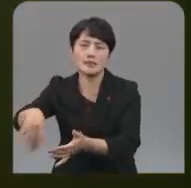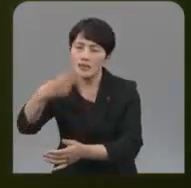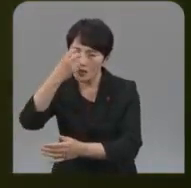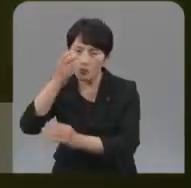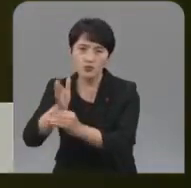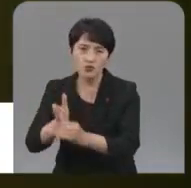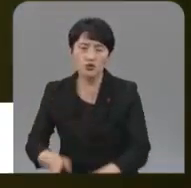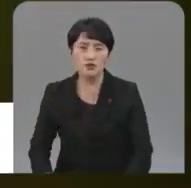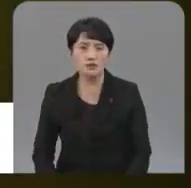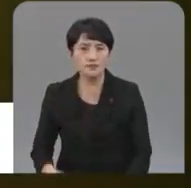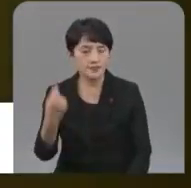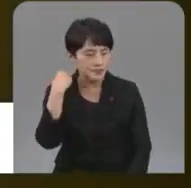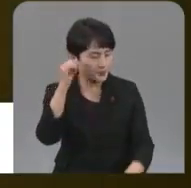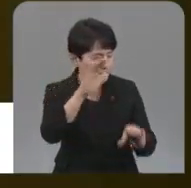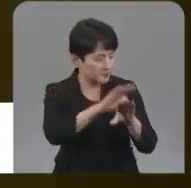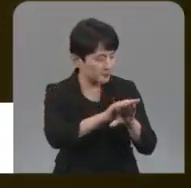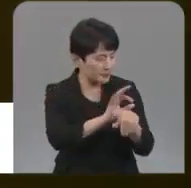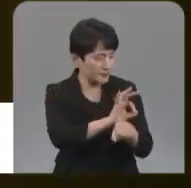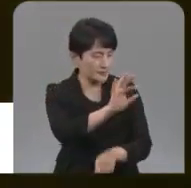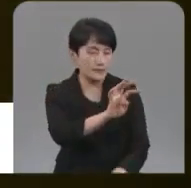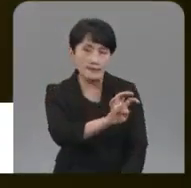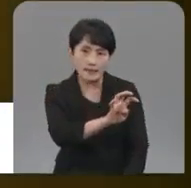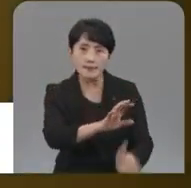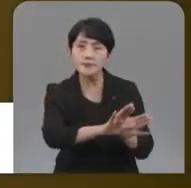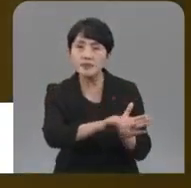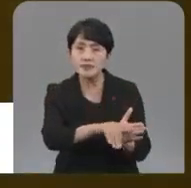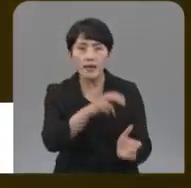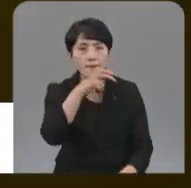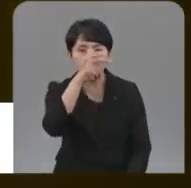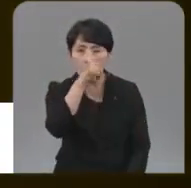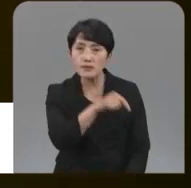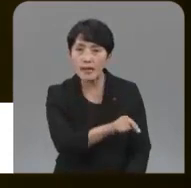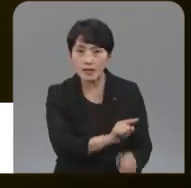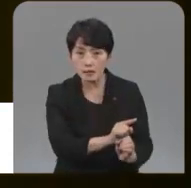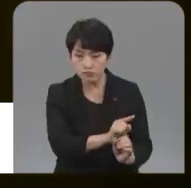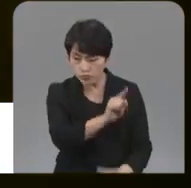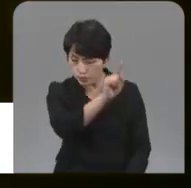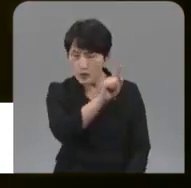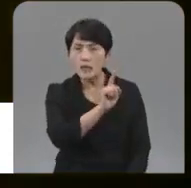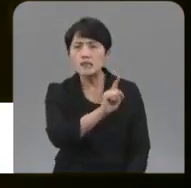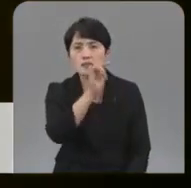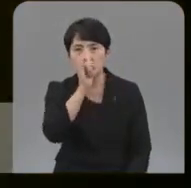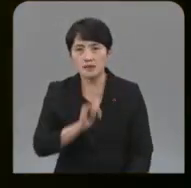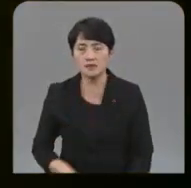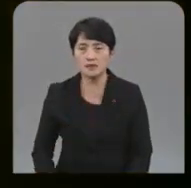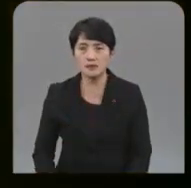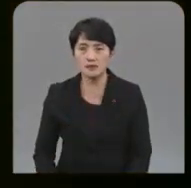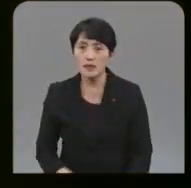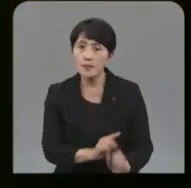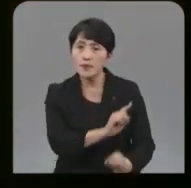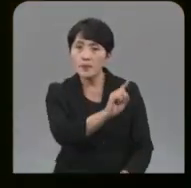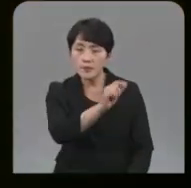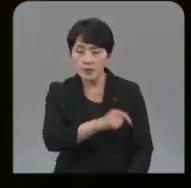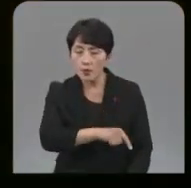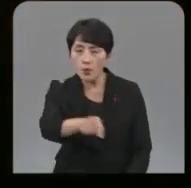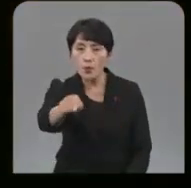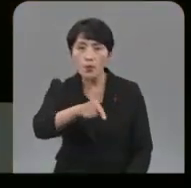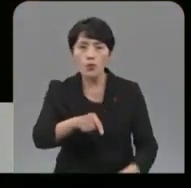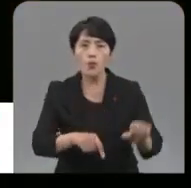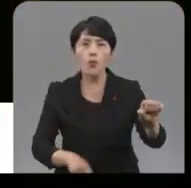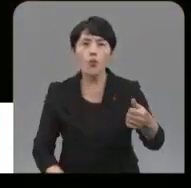22h40 dans la nuit de dimanche à lundi un missile balistique de courte portée depuis Pyongyang l'engin a parcouru